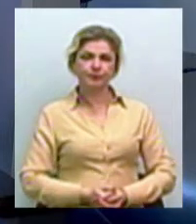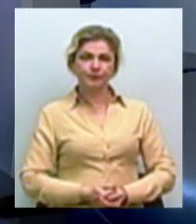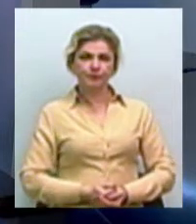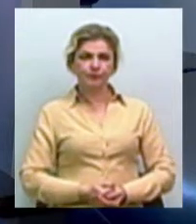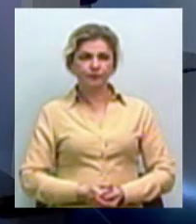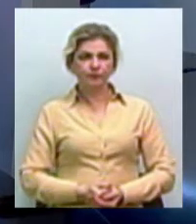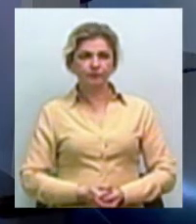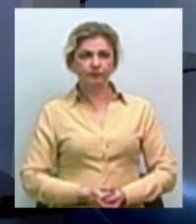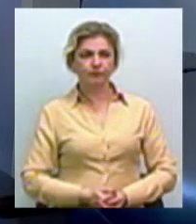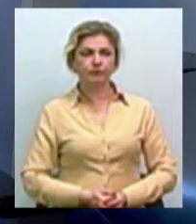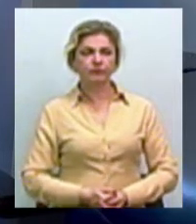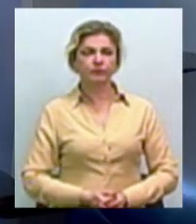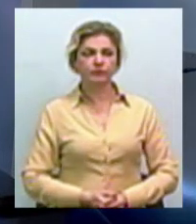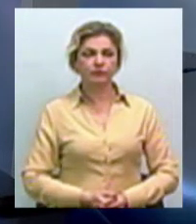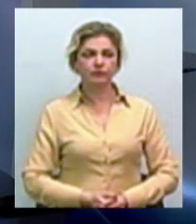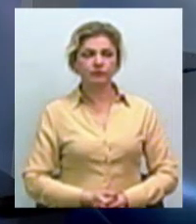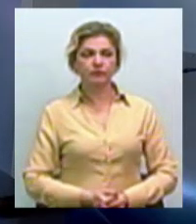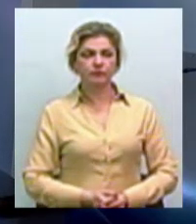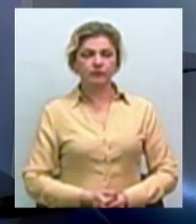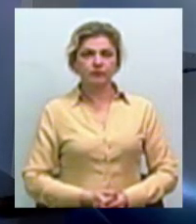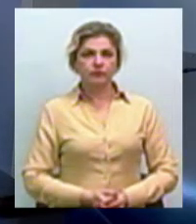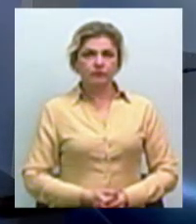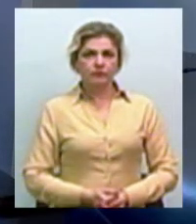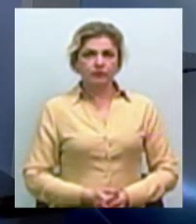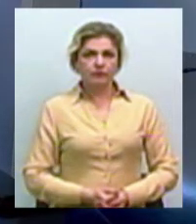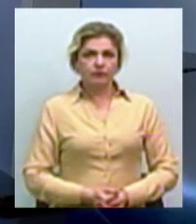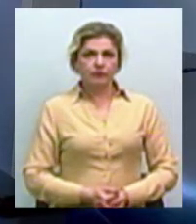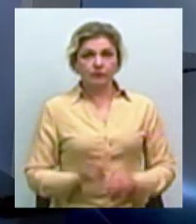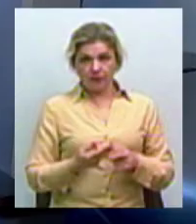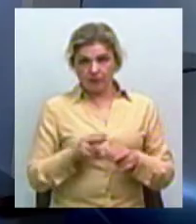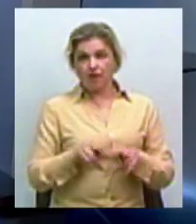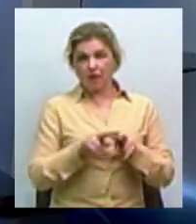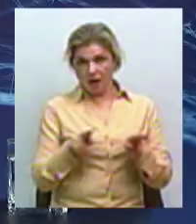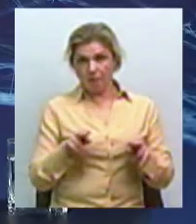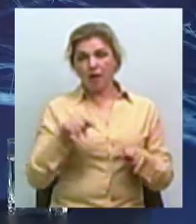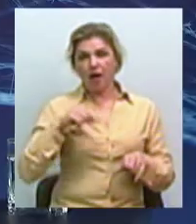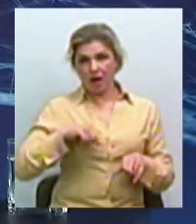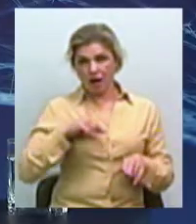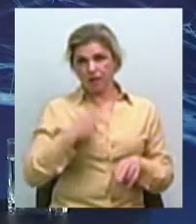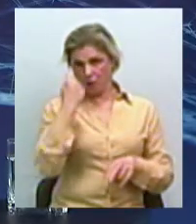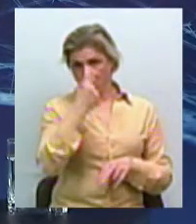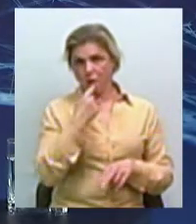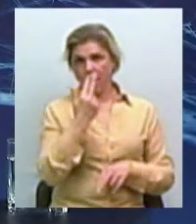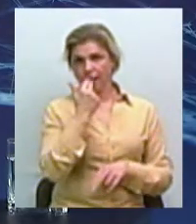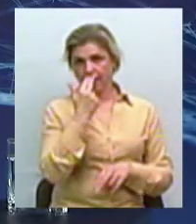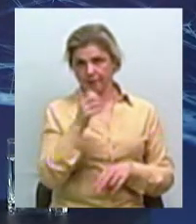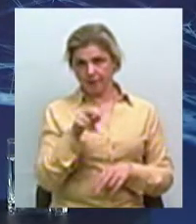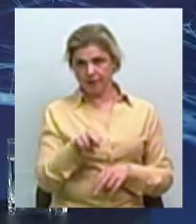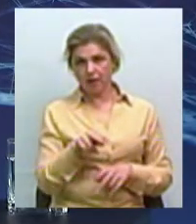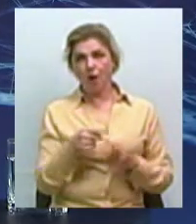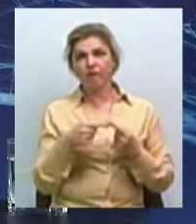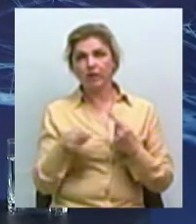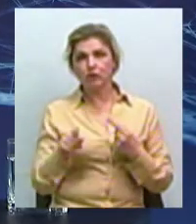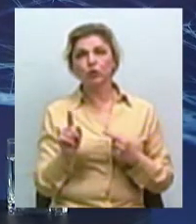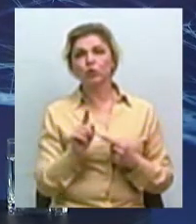в принципі, і ознаки банального грипу? Банального грипу. Відрізняє лише те,